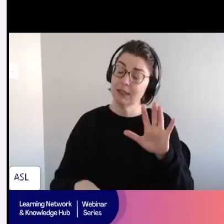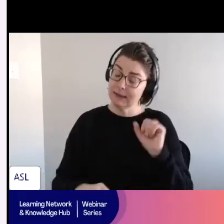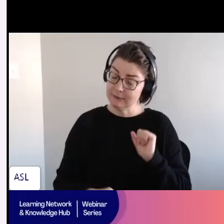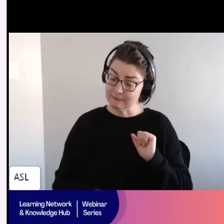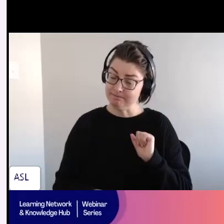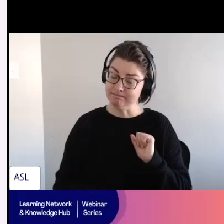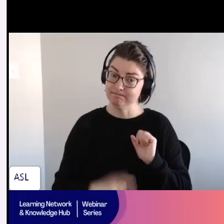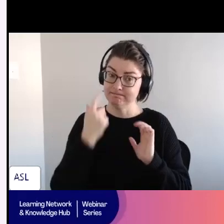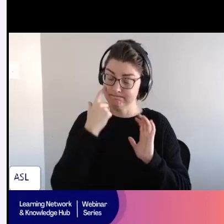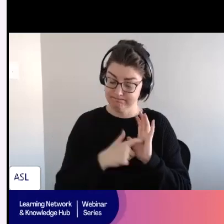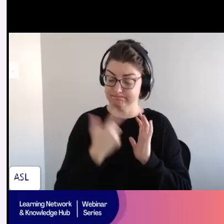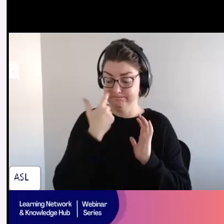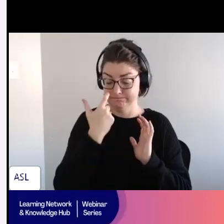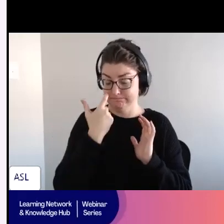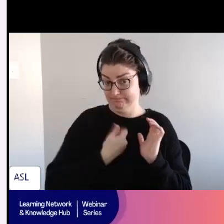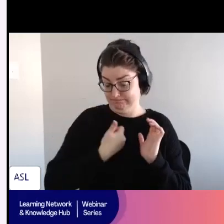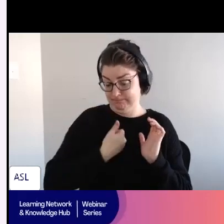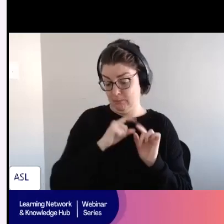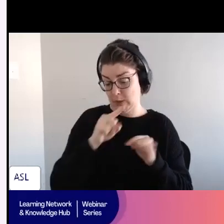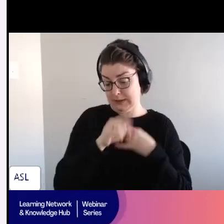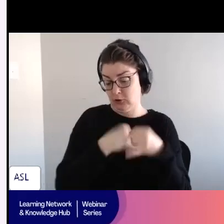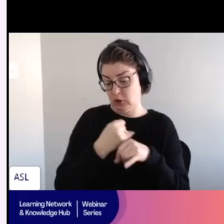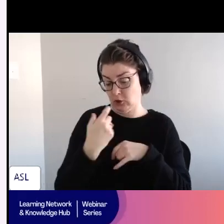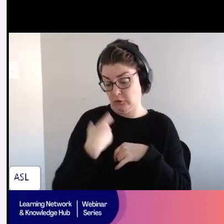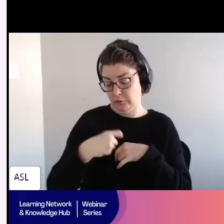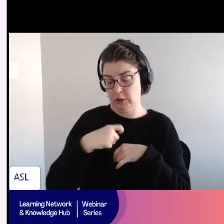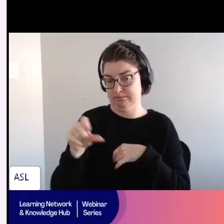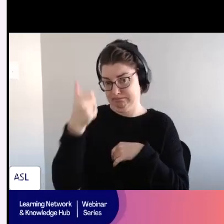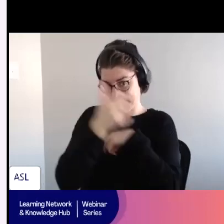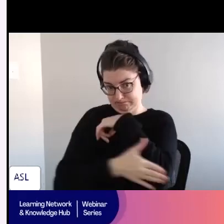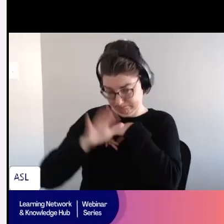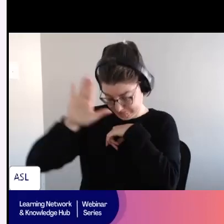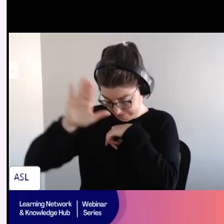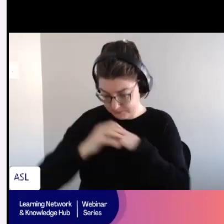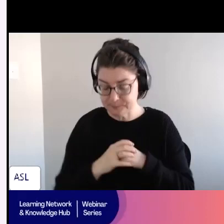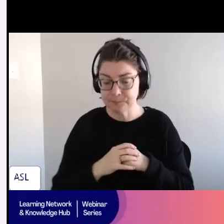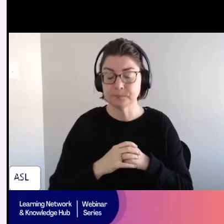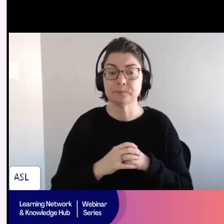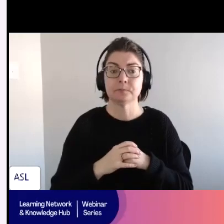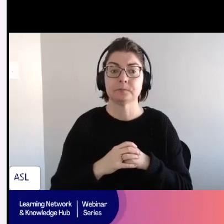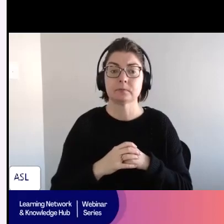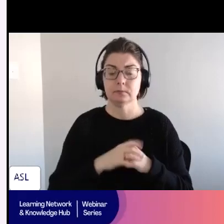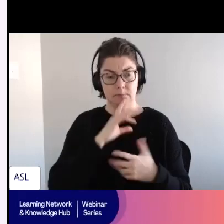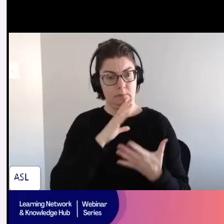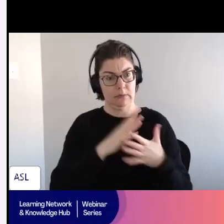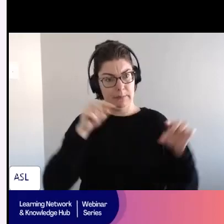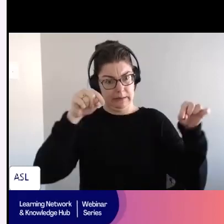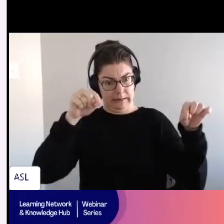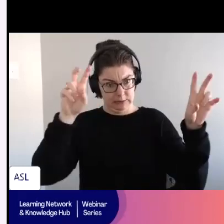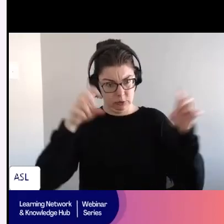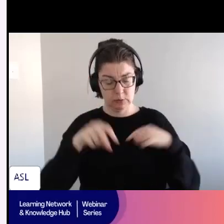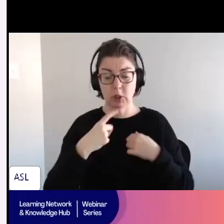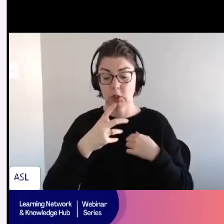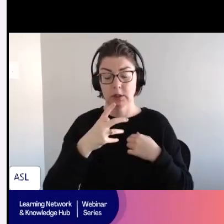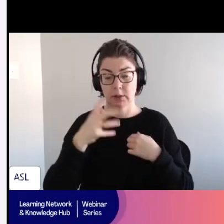mais je peux vous dire que récemment j'ai participé à une conférence internationale dans un autre pays on parlait de